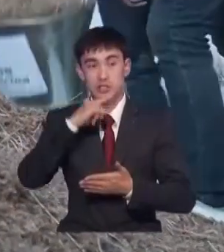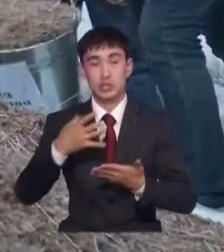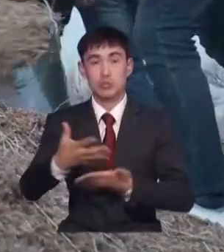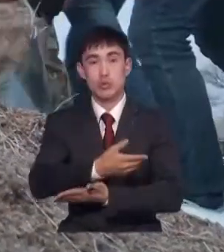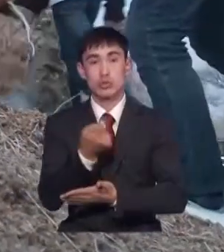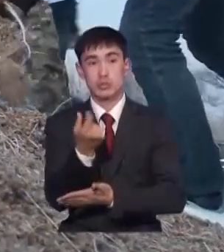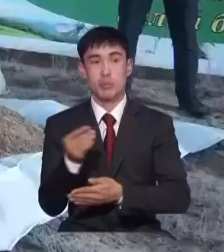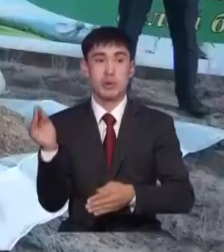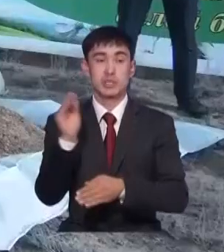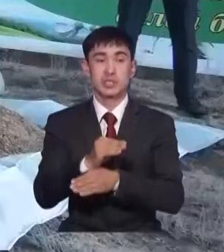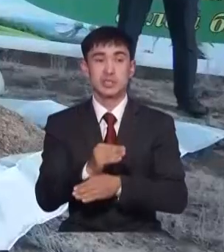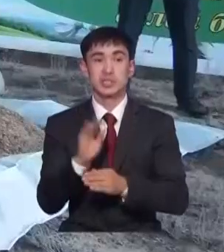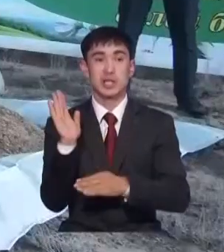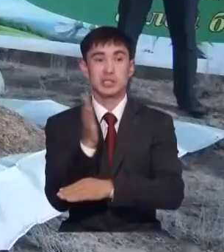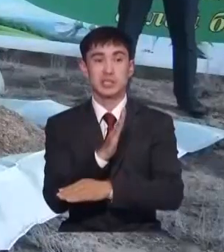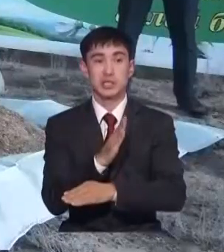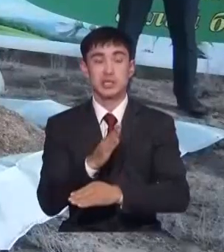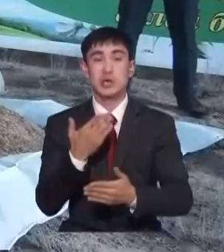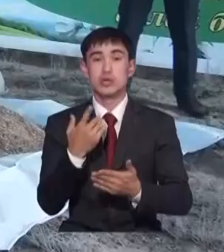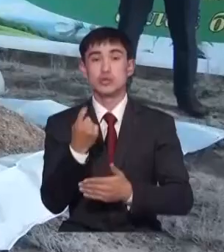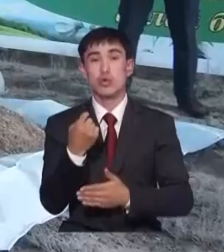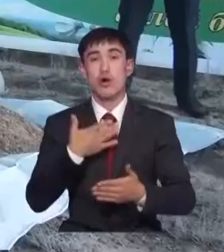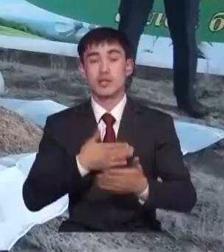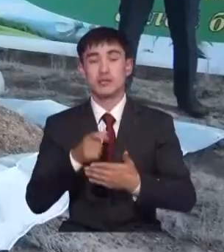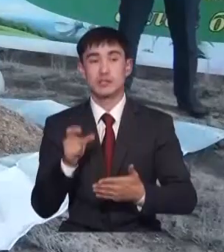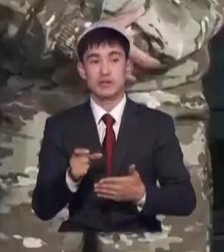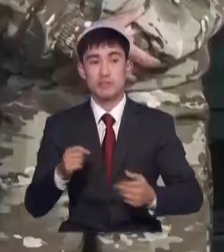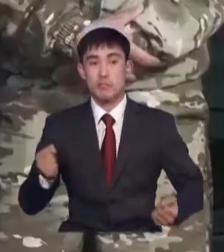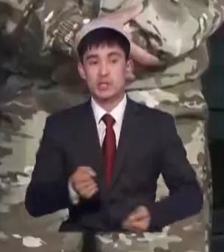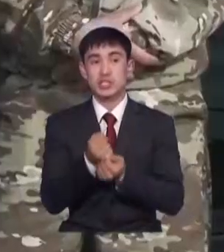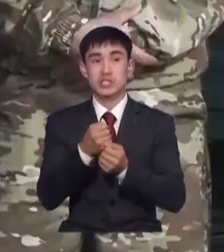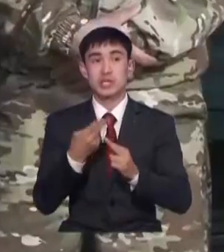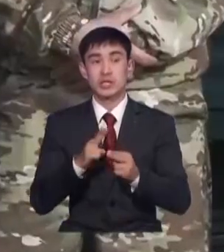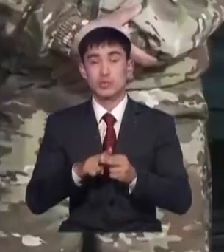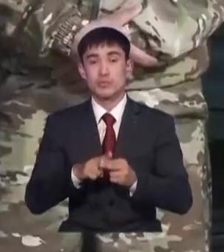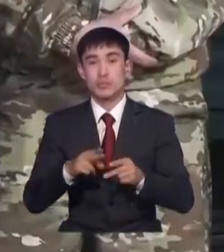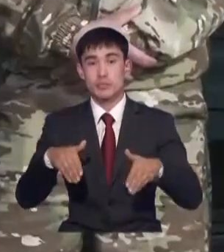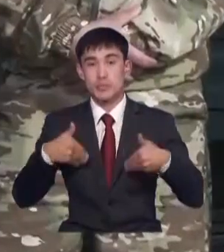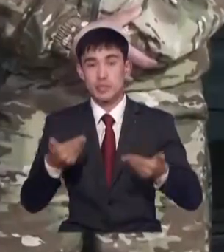сбору семян присоединились лесники и около 100 волонтеров, поддержавших эту инициативу.